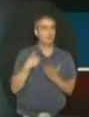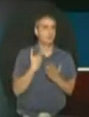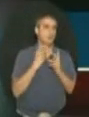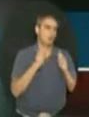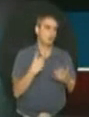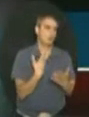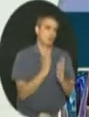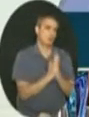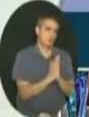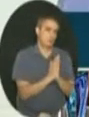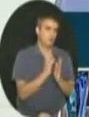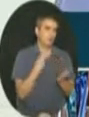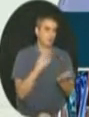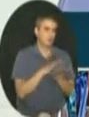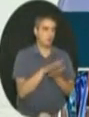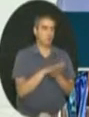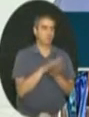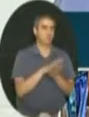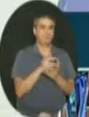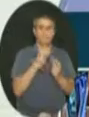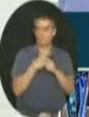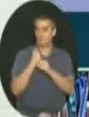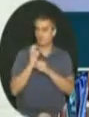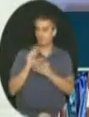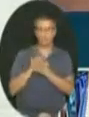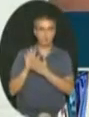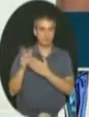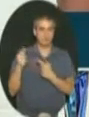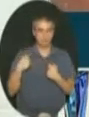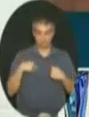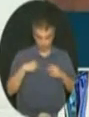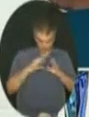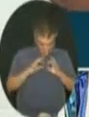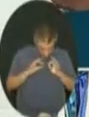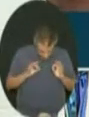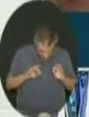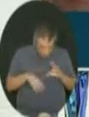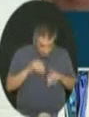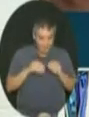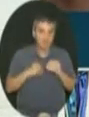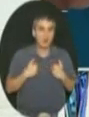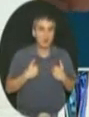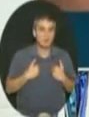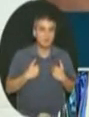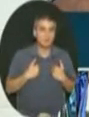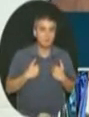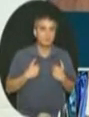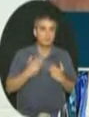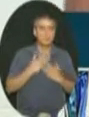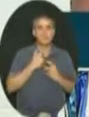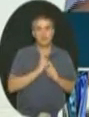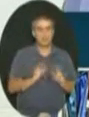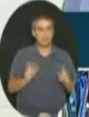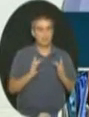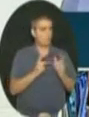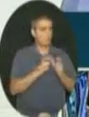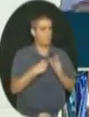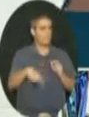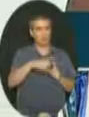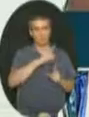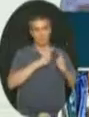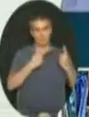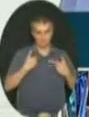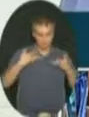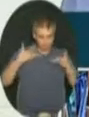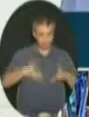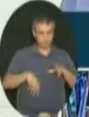אנחנו הגשנו את הבקשה. לנו יש הוצאות ולעבודה יש הוצאות, שאנחנו מתחילים את המערכת בחירות בגירעון מול המפלגות האחרות, כי